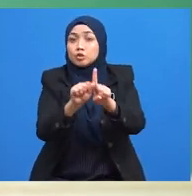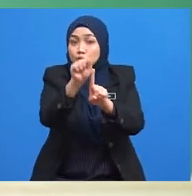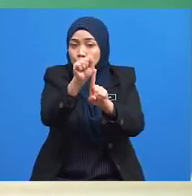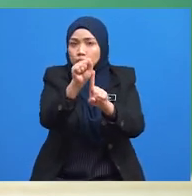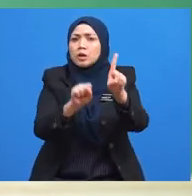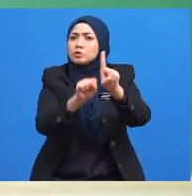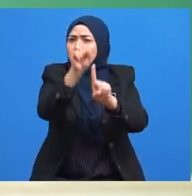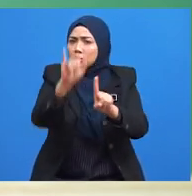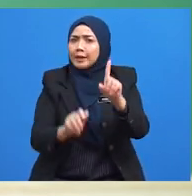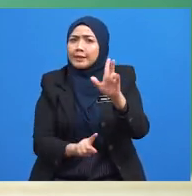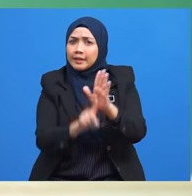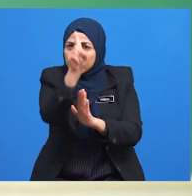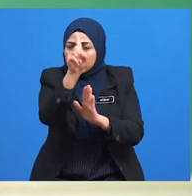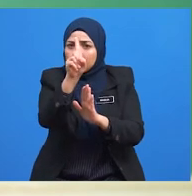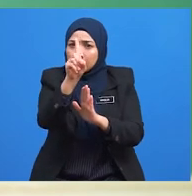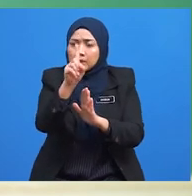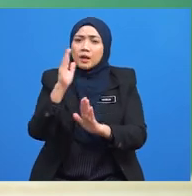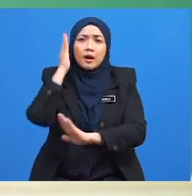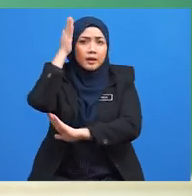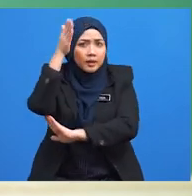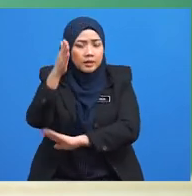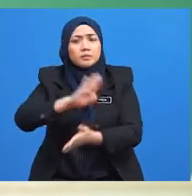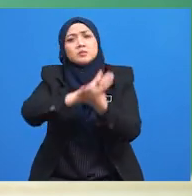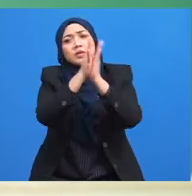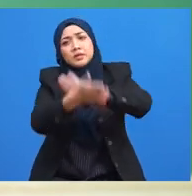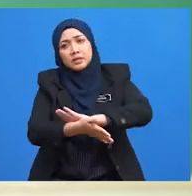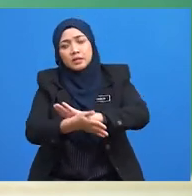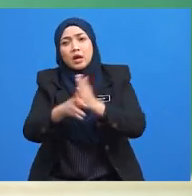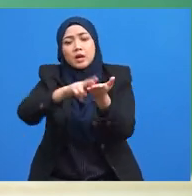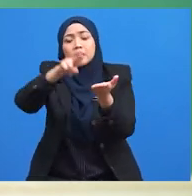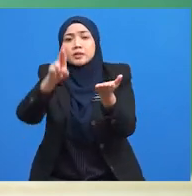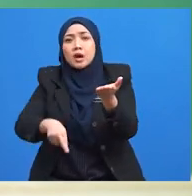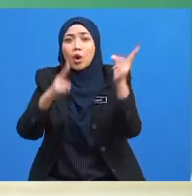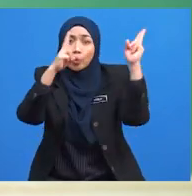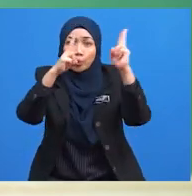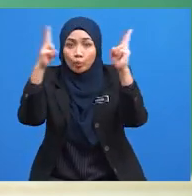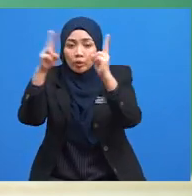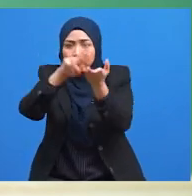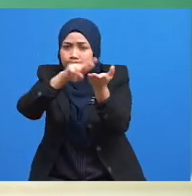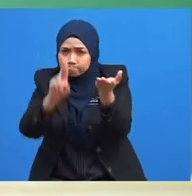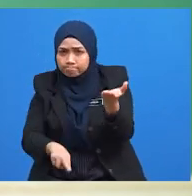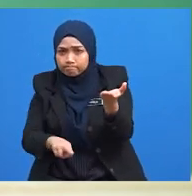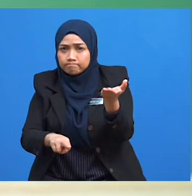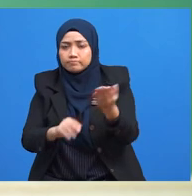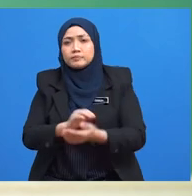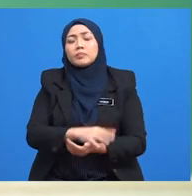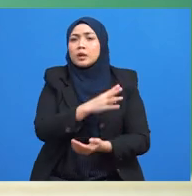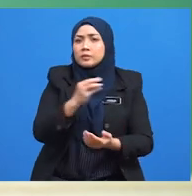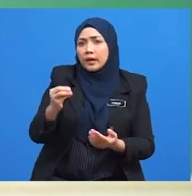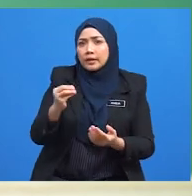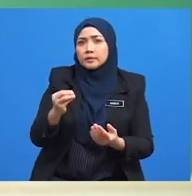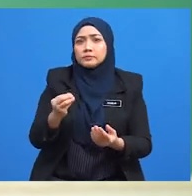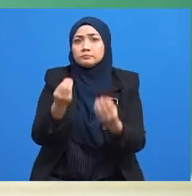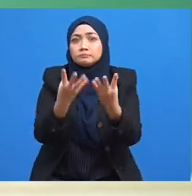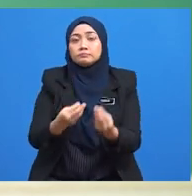tinggi akan menyebabkan tekanan udara menjadi rendah dan proses sejatan akan giat berlaku